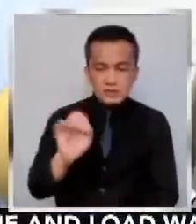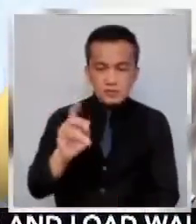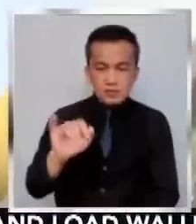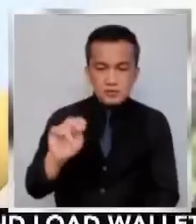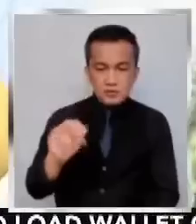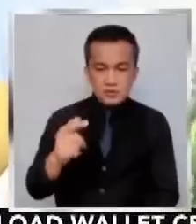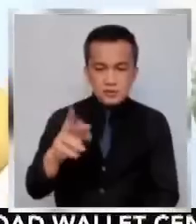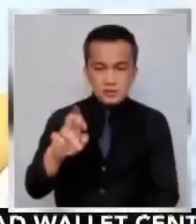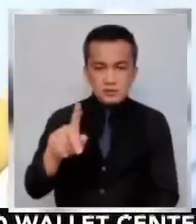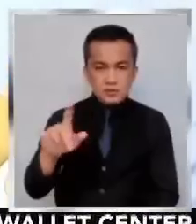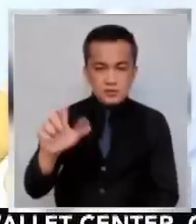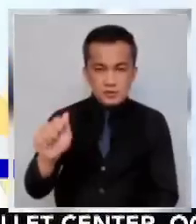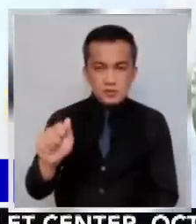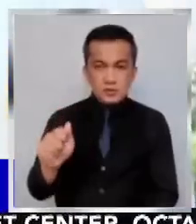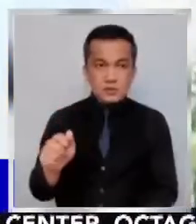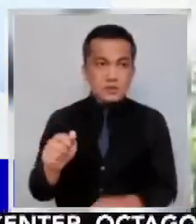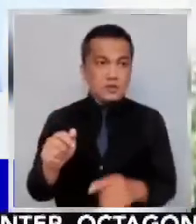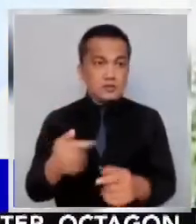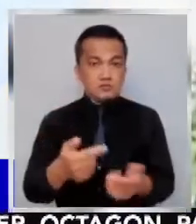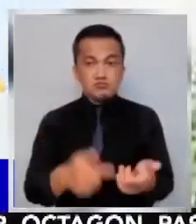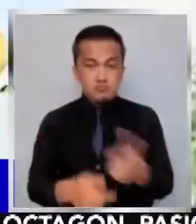person of interest. All possible suspects